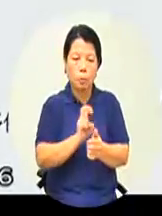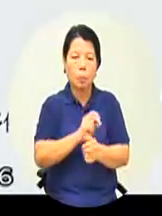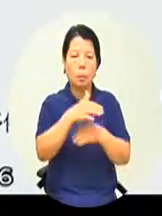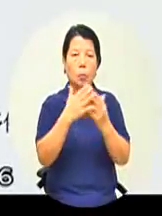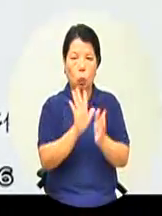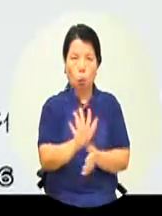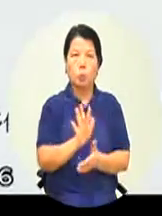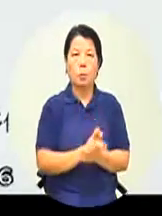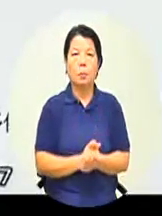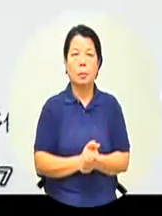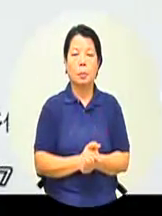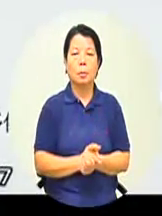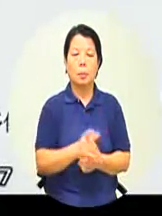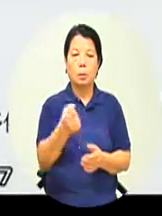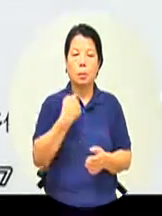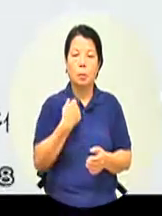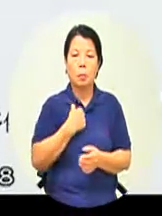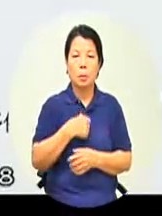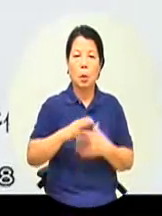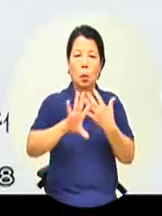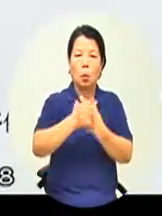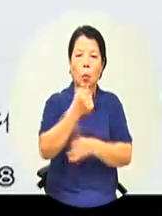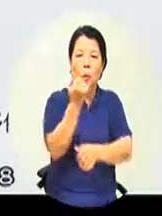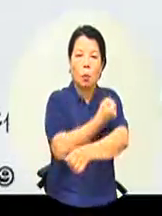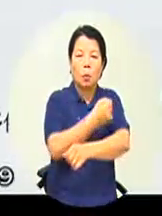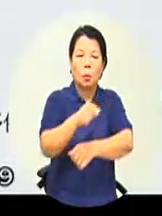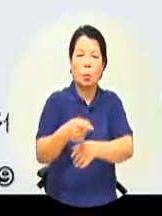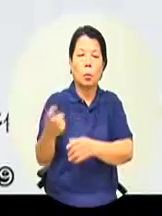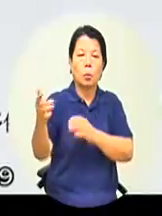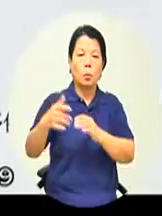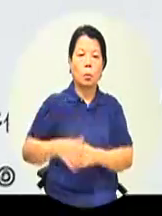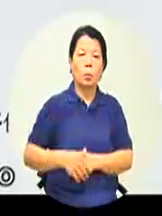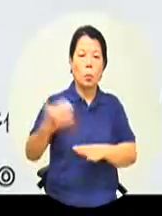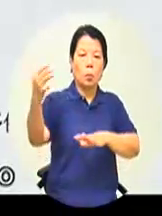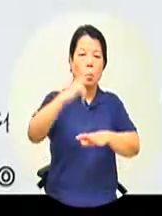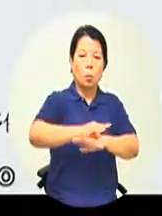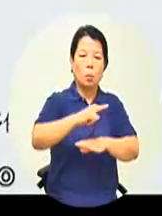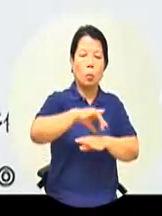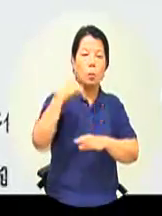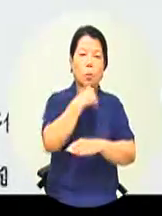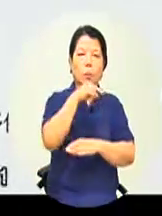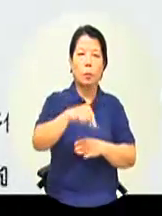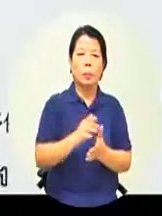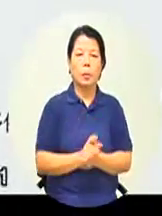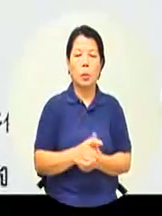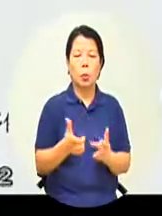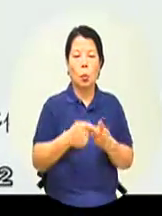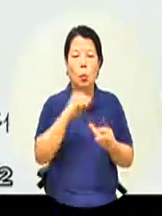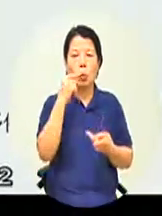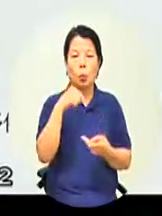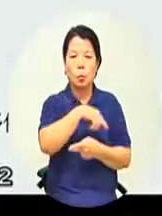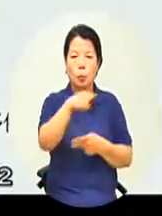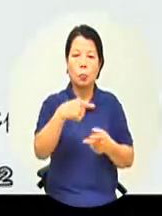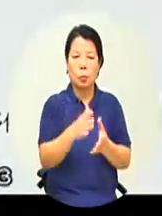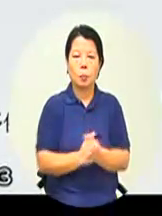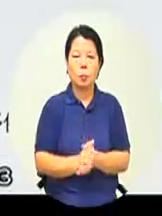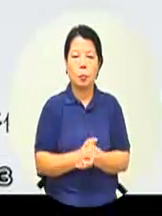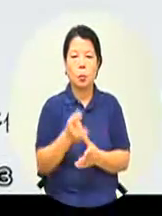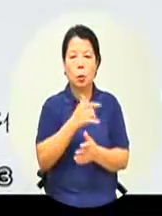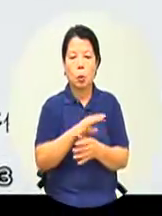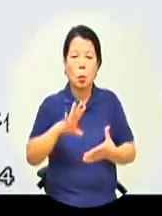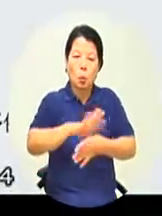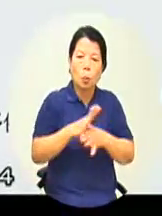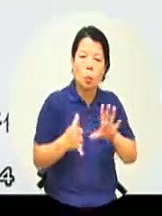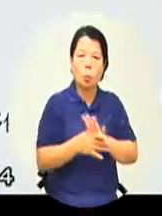劳。所以你知道这些外劳其实他们来到台湾之后，也会在这里和我们这边产生文化